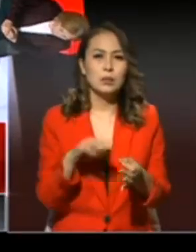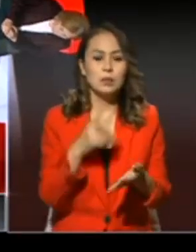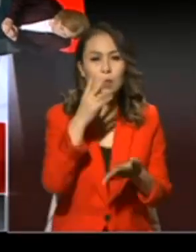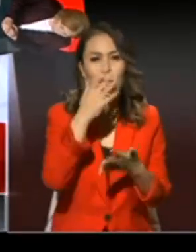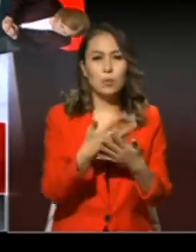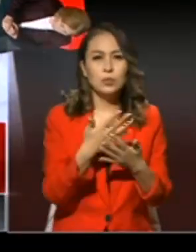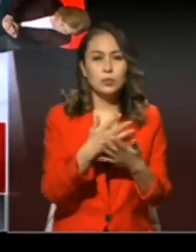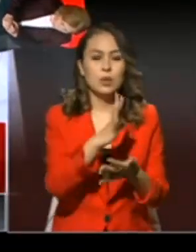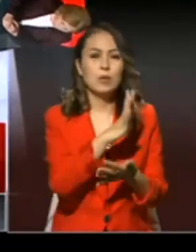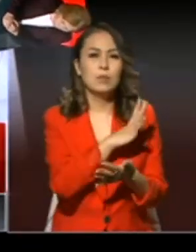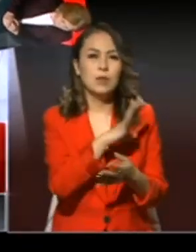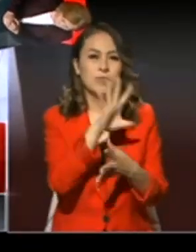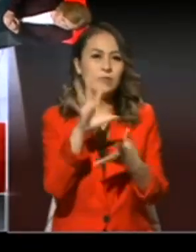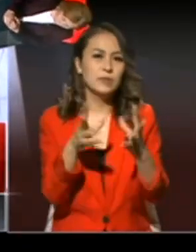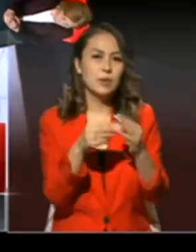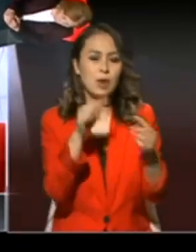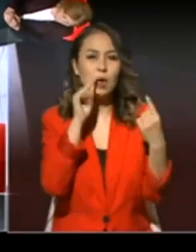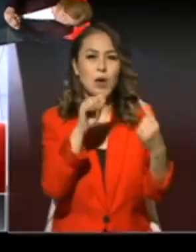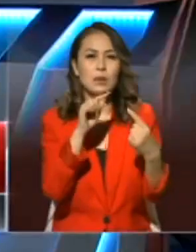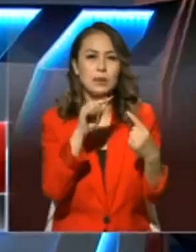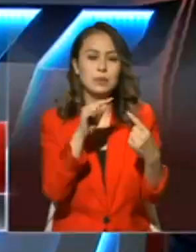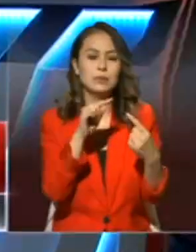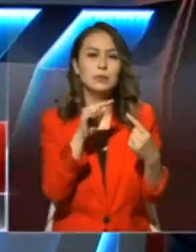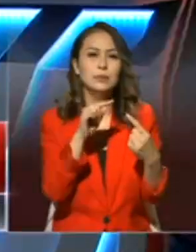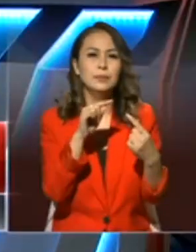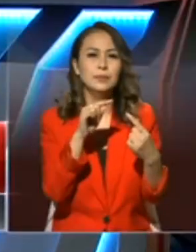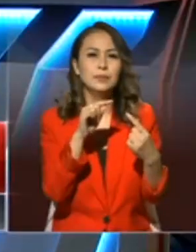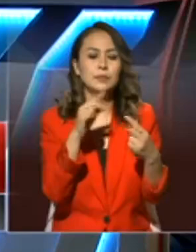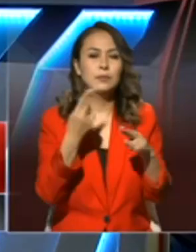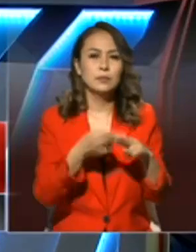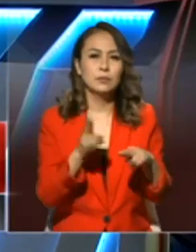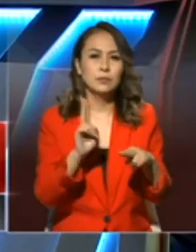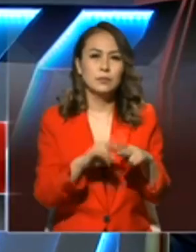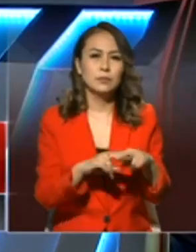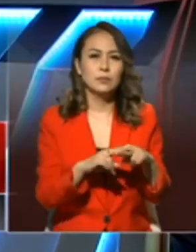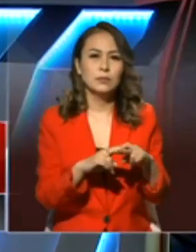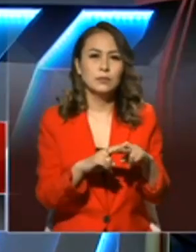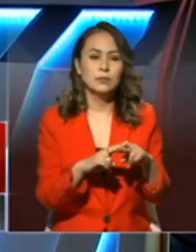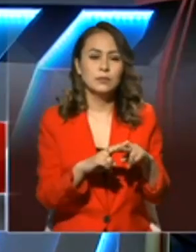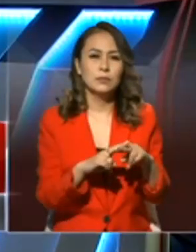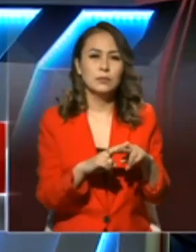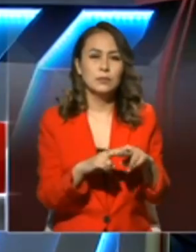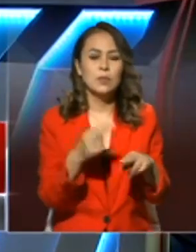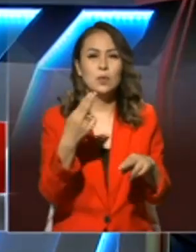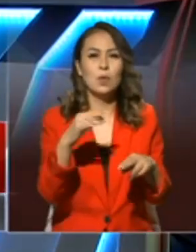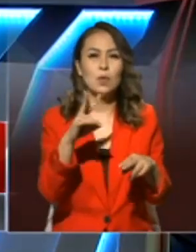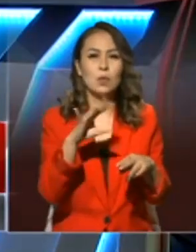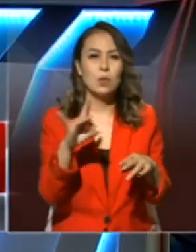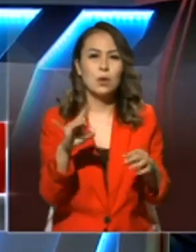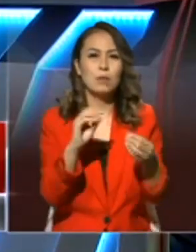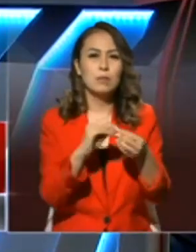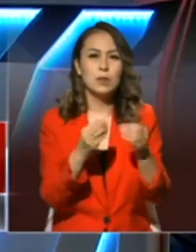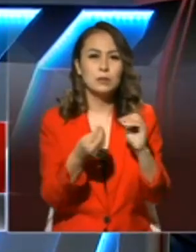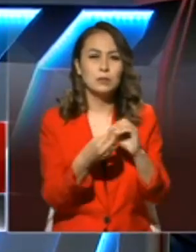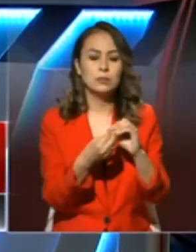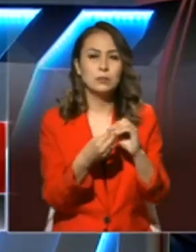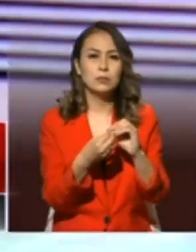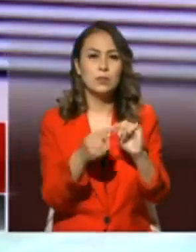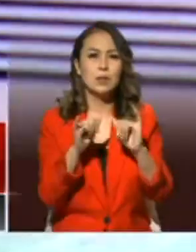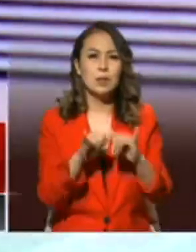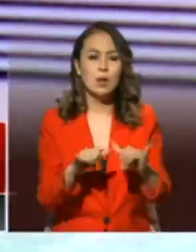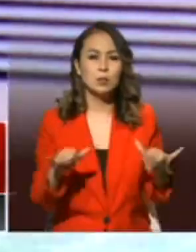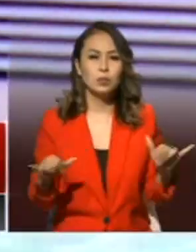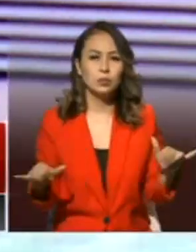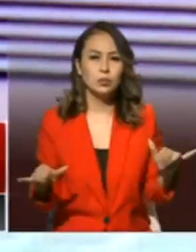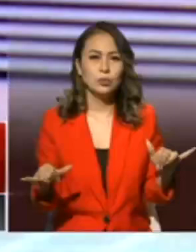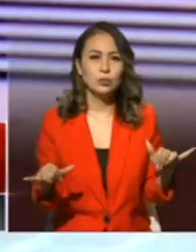көрсетілгендігі, оның бәріне де қарсы. Сондықтан донор мәселесі бізде мәйіттік донордың даму